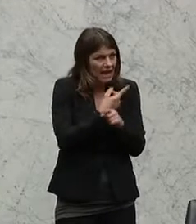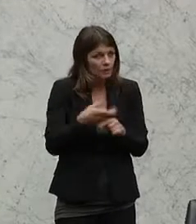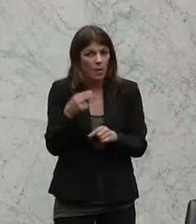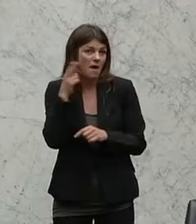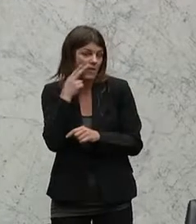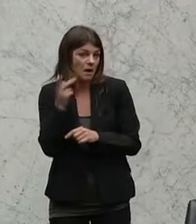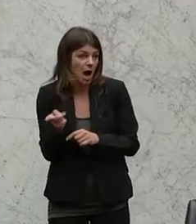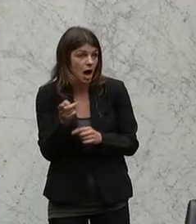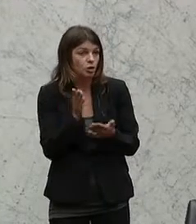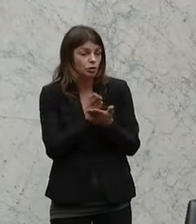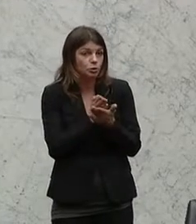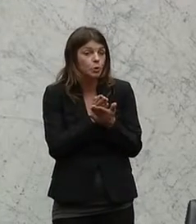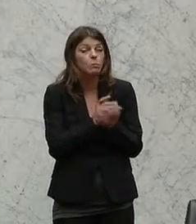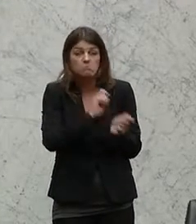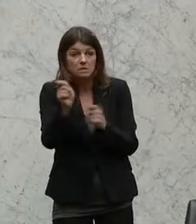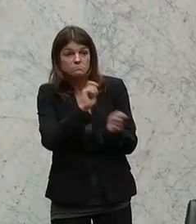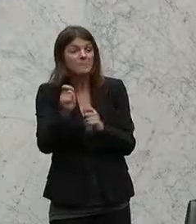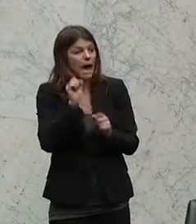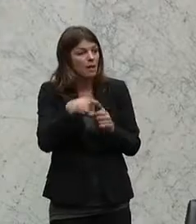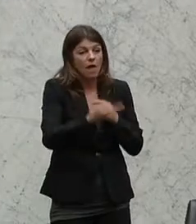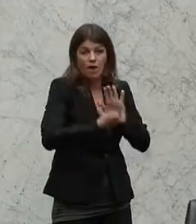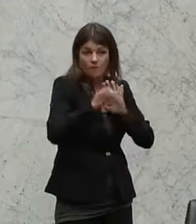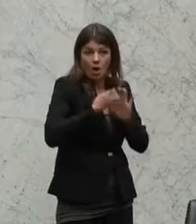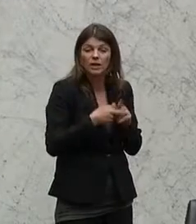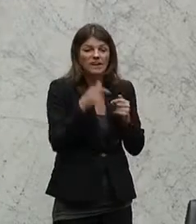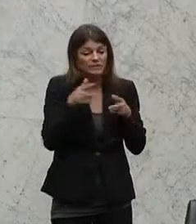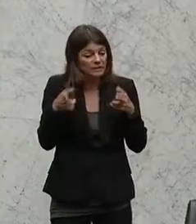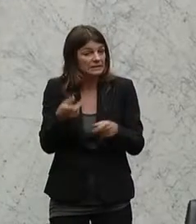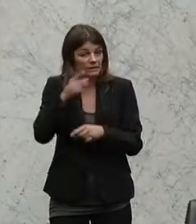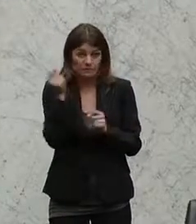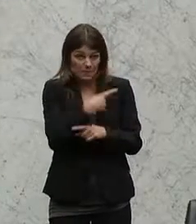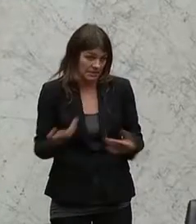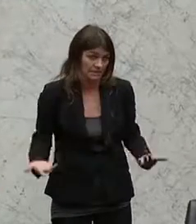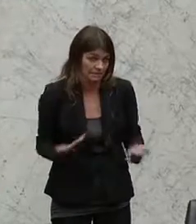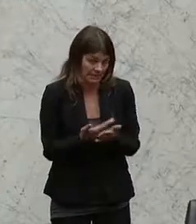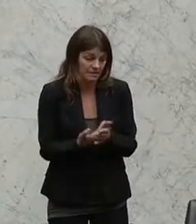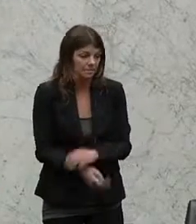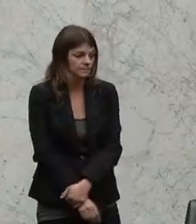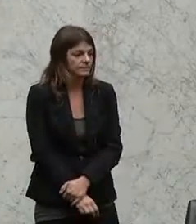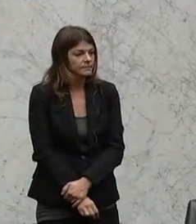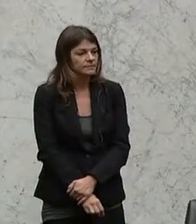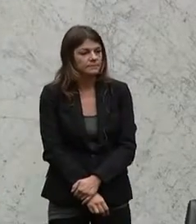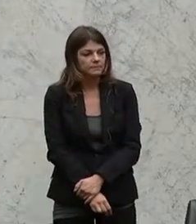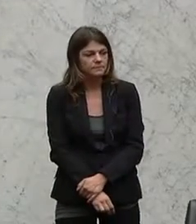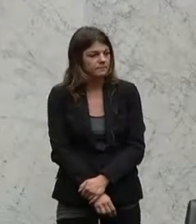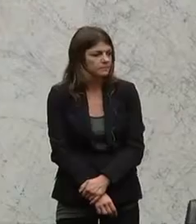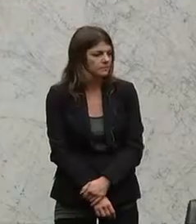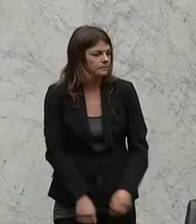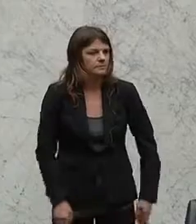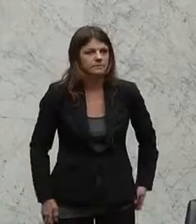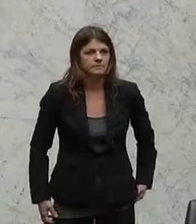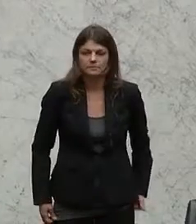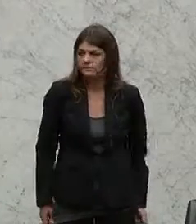Firma nicht eingereicht worden sein, dies nachzufordern, ohne dass Fristen versäumt werden. Thank you.